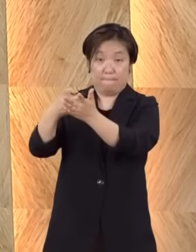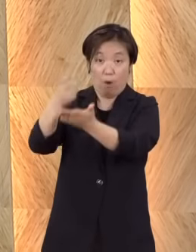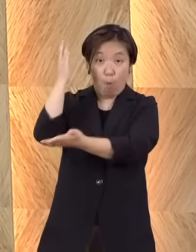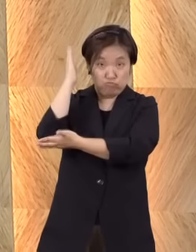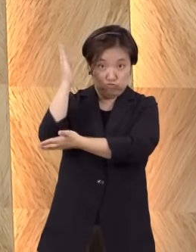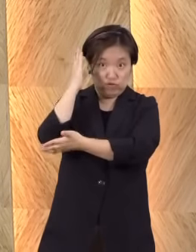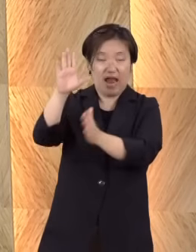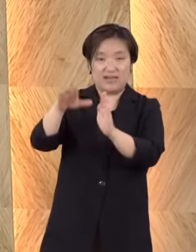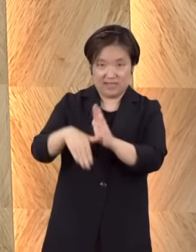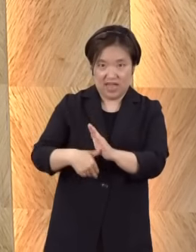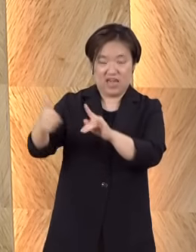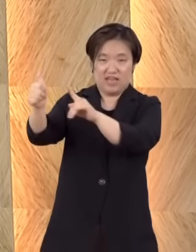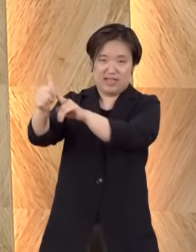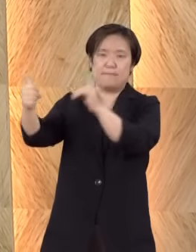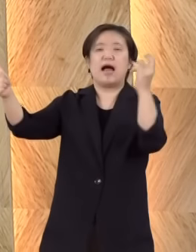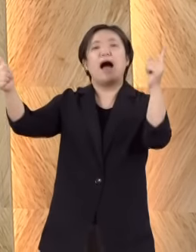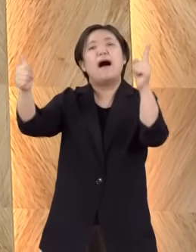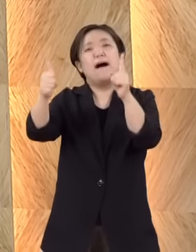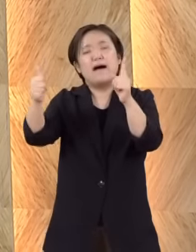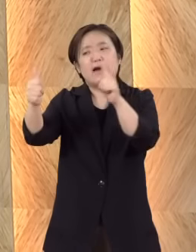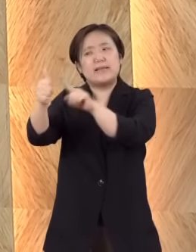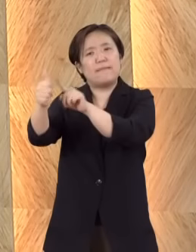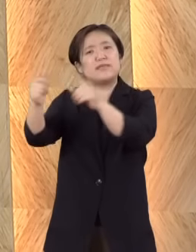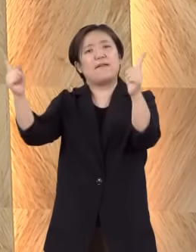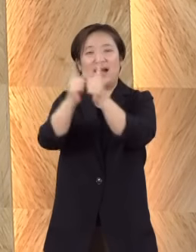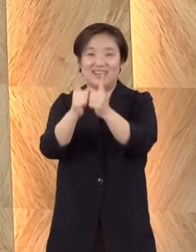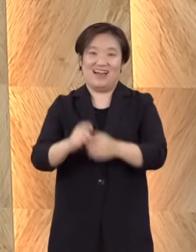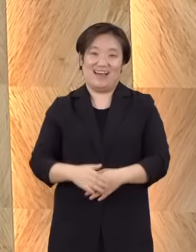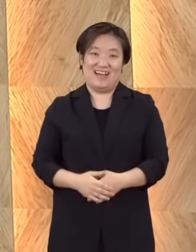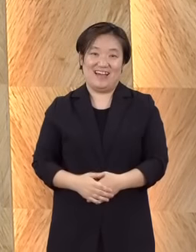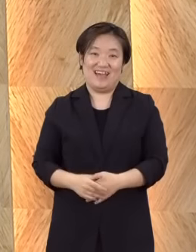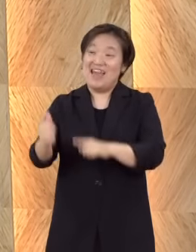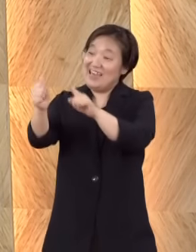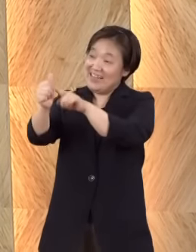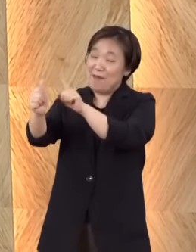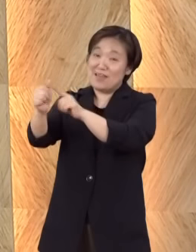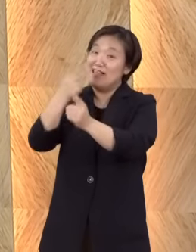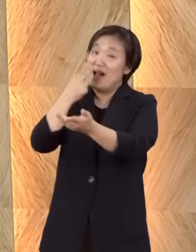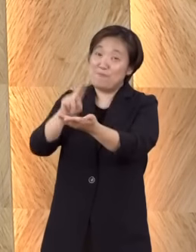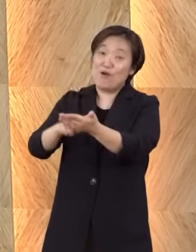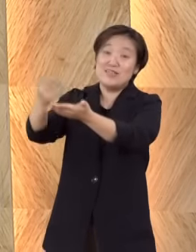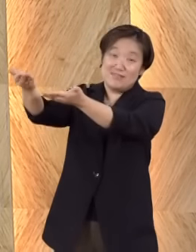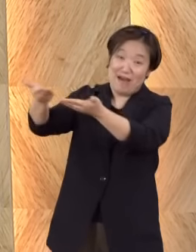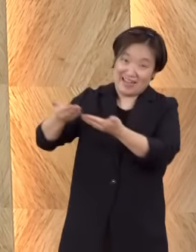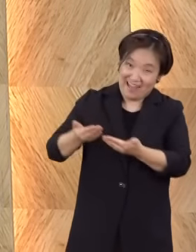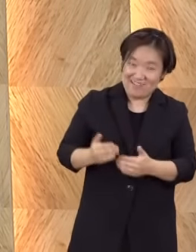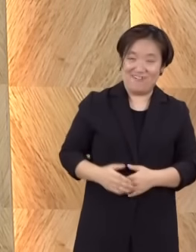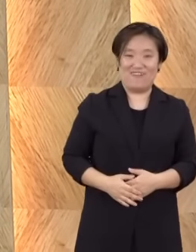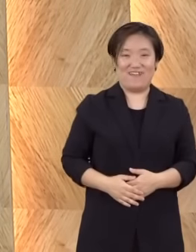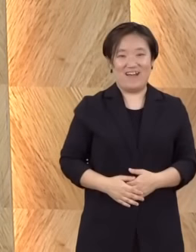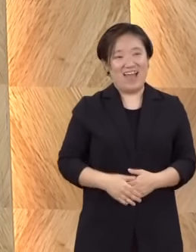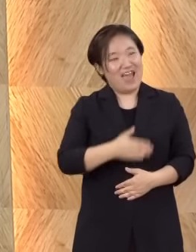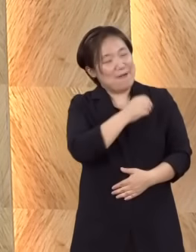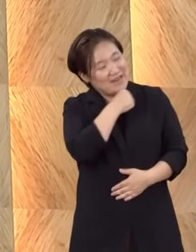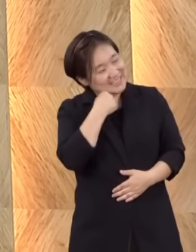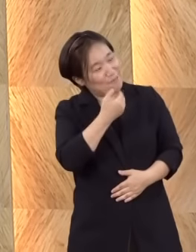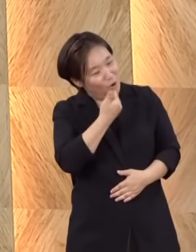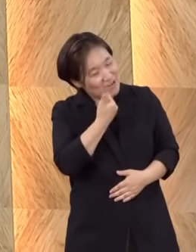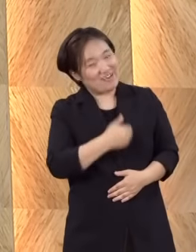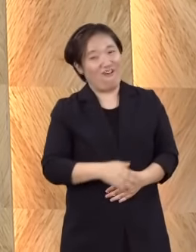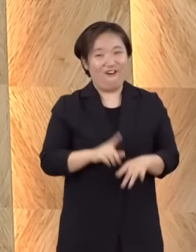만났고 그분이 이렇게 편지를 주셨어요 이렇게 먹을 거랑 이렇게 맛있는 거랑 거기에 이제 편지를 꽂아